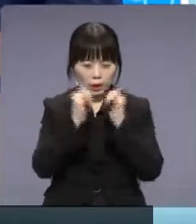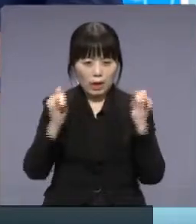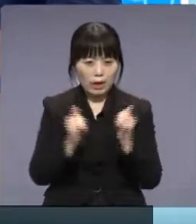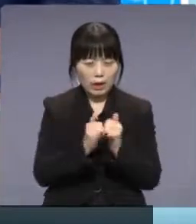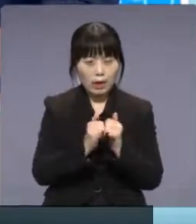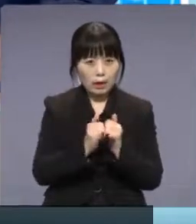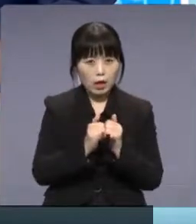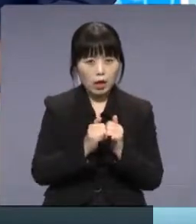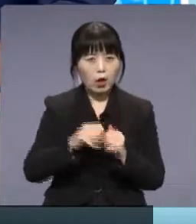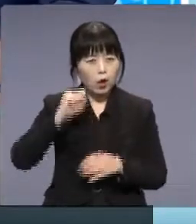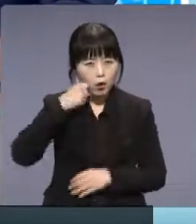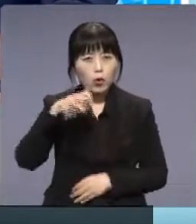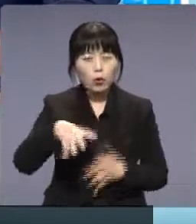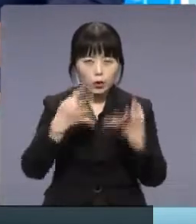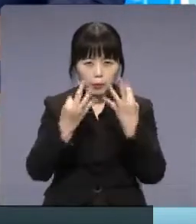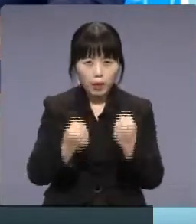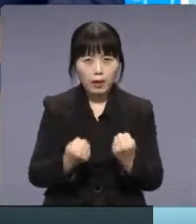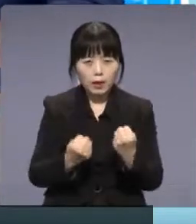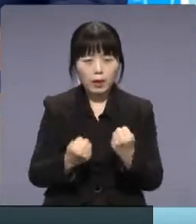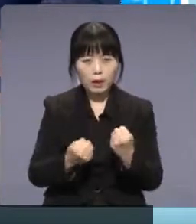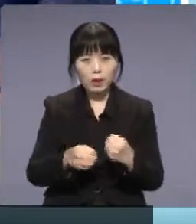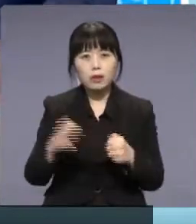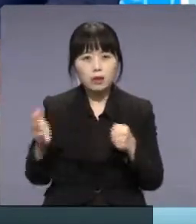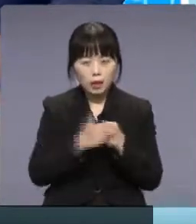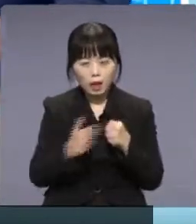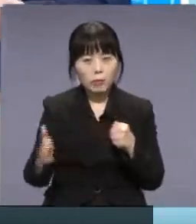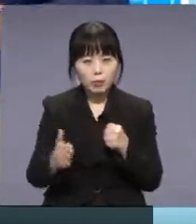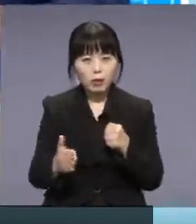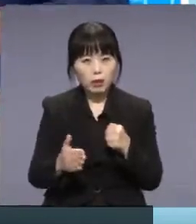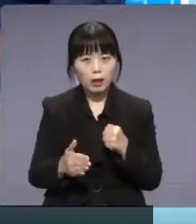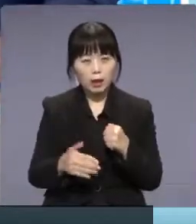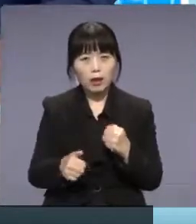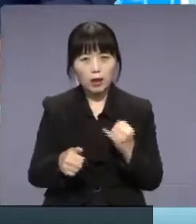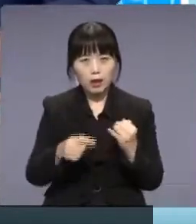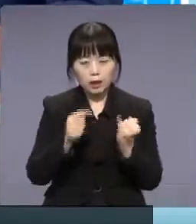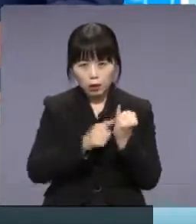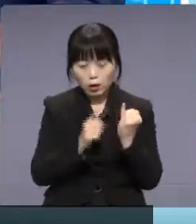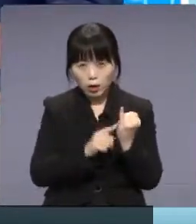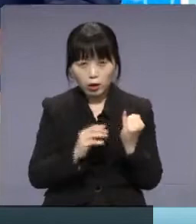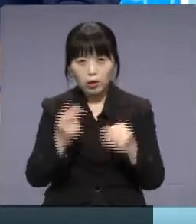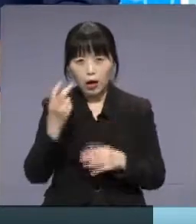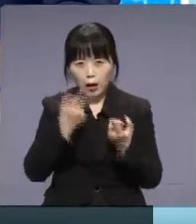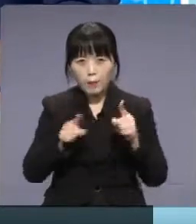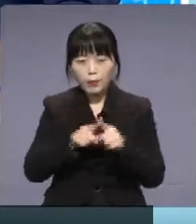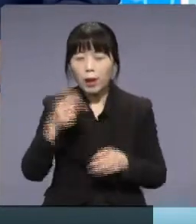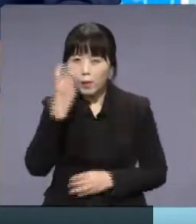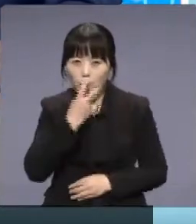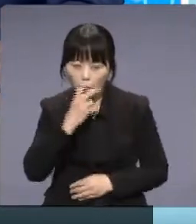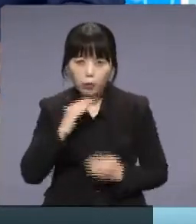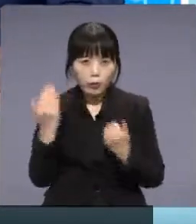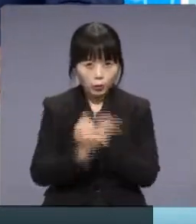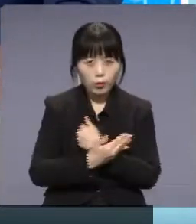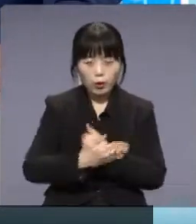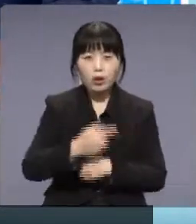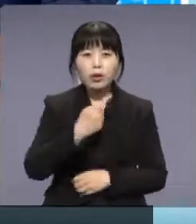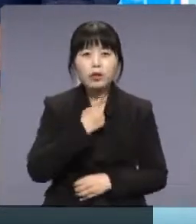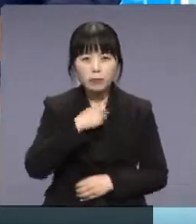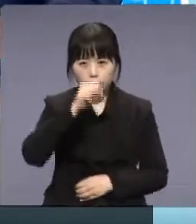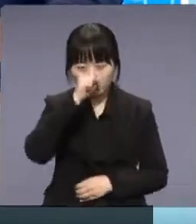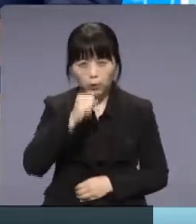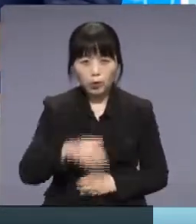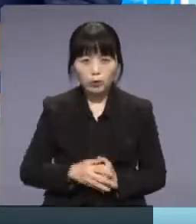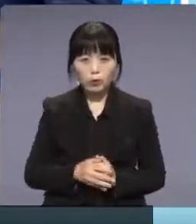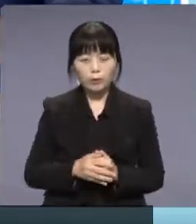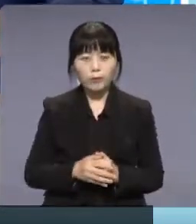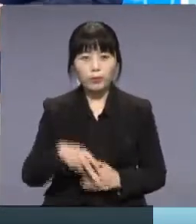있단 말이에요. 예. 이런 곳을 이렇게 저는 좀 보듬고 좀 살피고 하는 옛날에 유경수 여사도